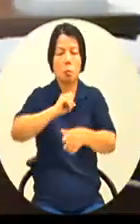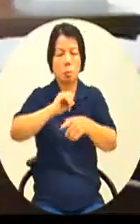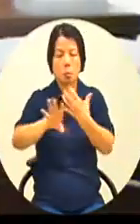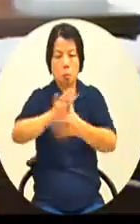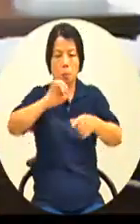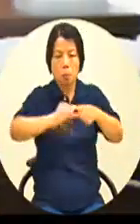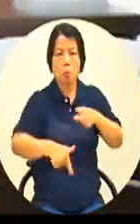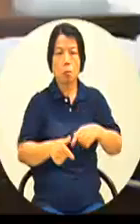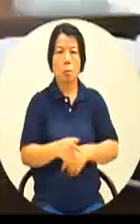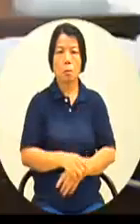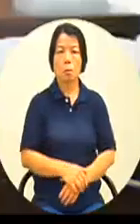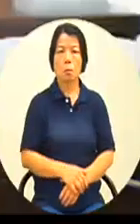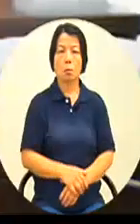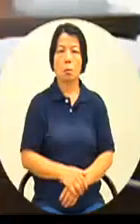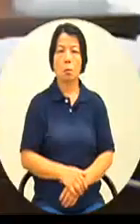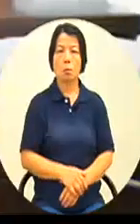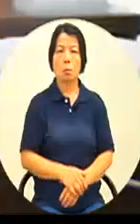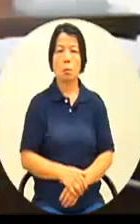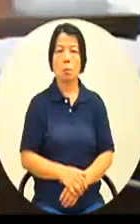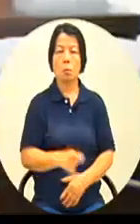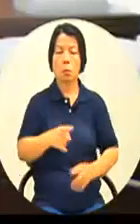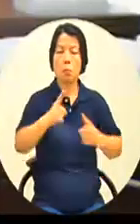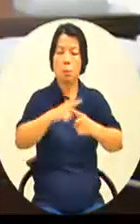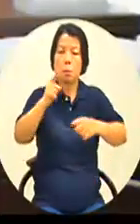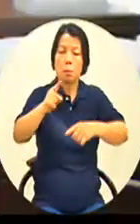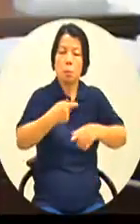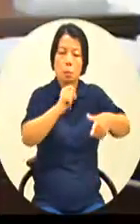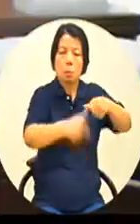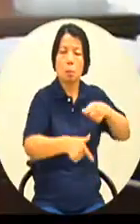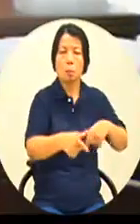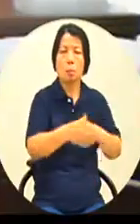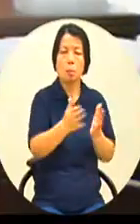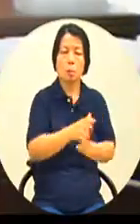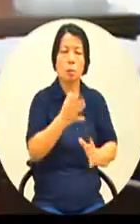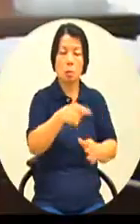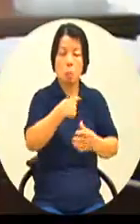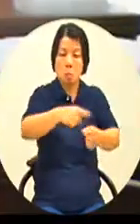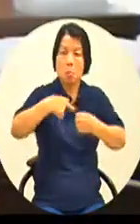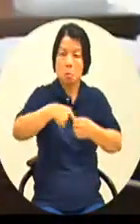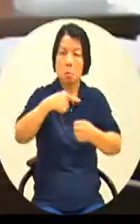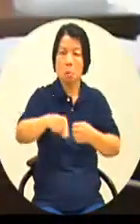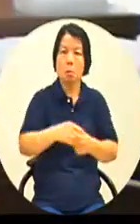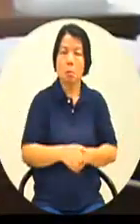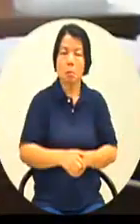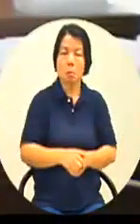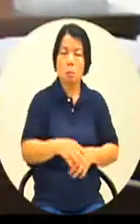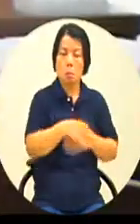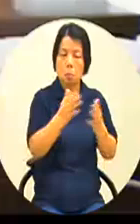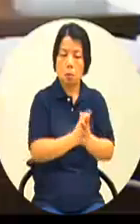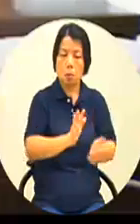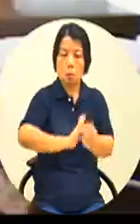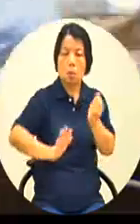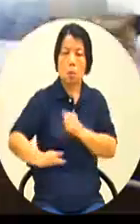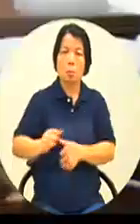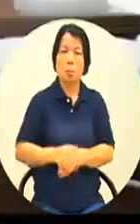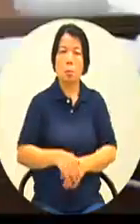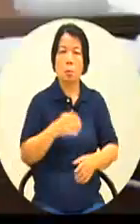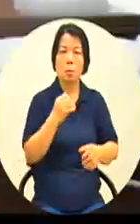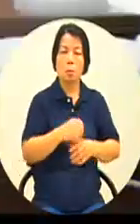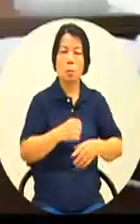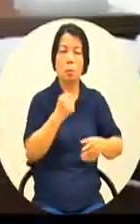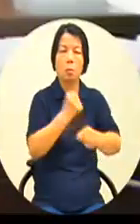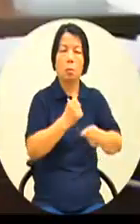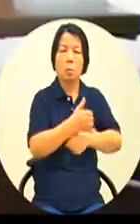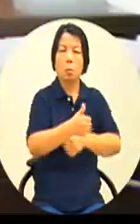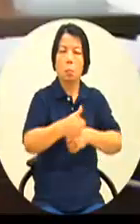真假嘛？你不挖嘛？你这人力公司来，你是行李人探级，但是你造成了我们公务人员民意代表，哎，我没领薪